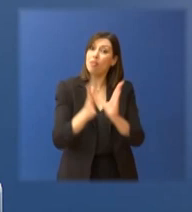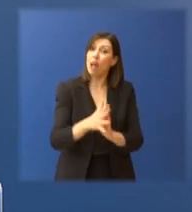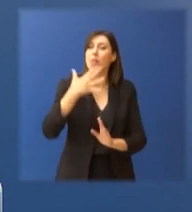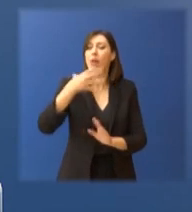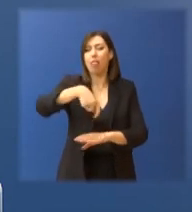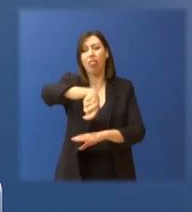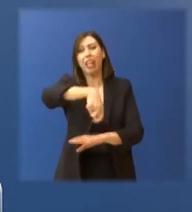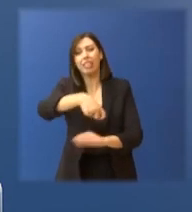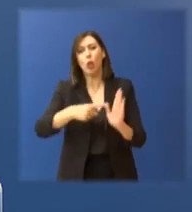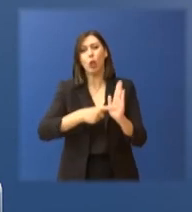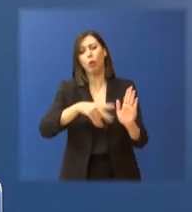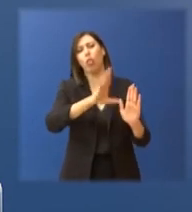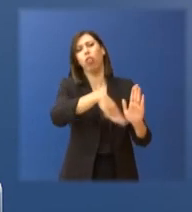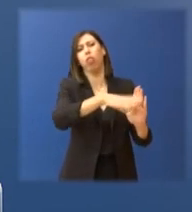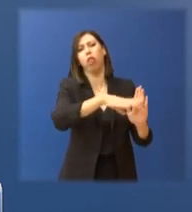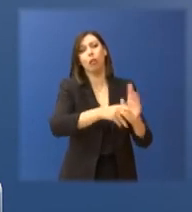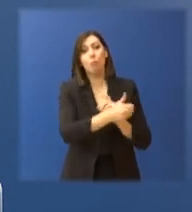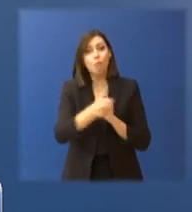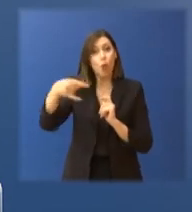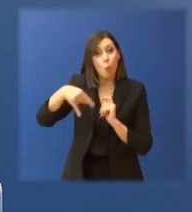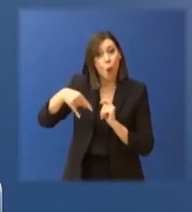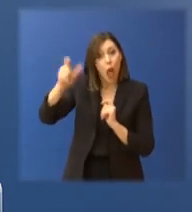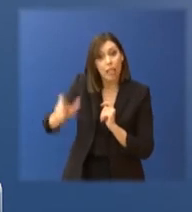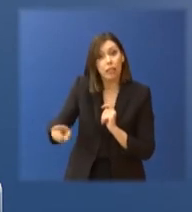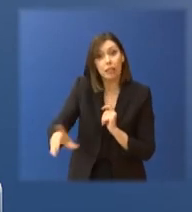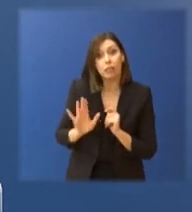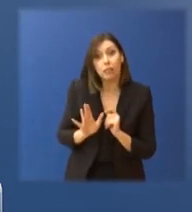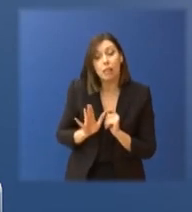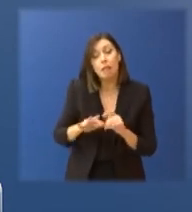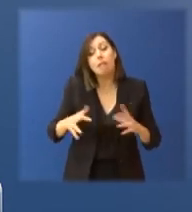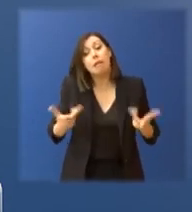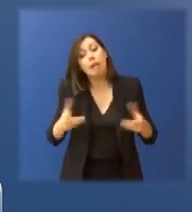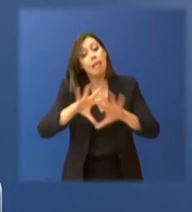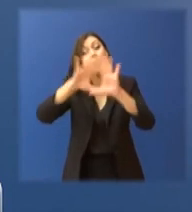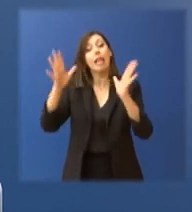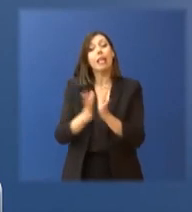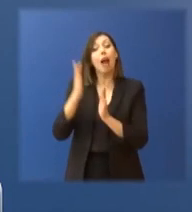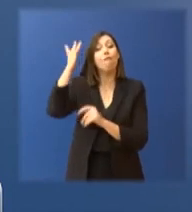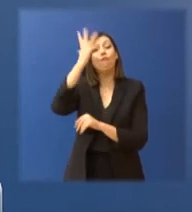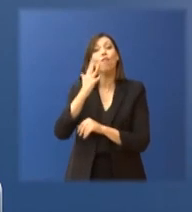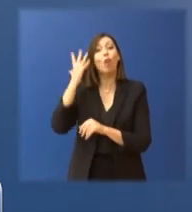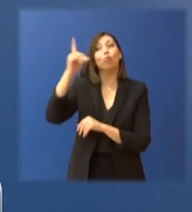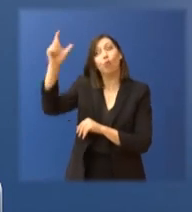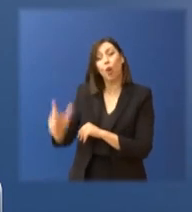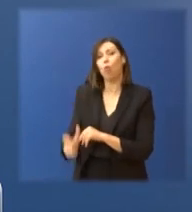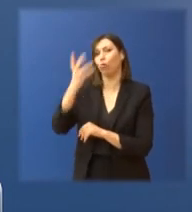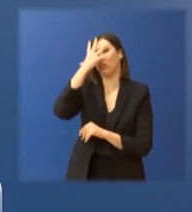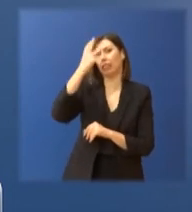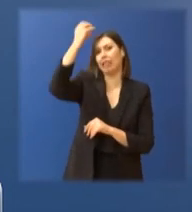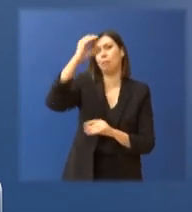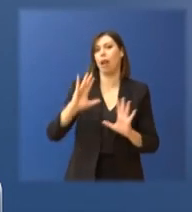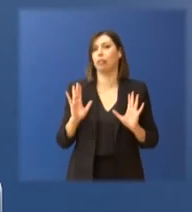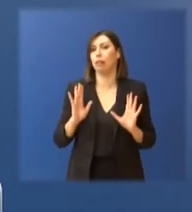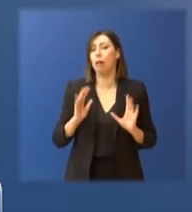Πολάκη? Ή μήπως η αρχή δεν υπάρχουν θεσμοί, αλλά μόνο λαός, είναι η βασική αντίληψη του κυρίου Τσίπρα? Η